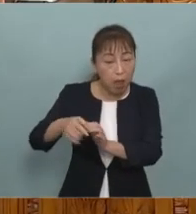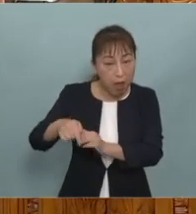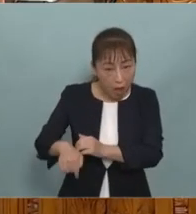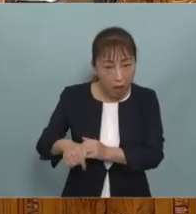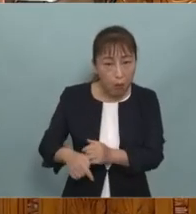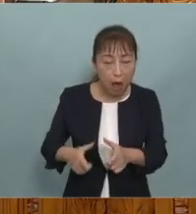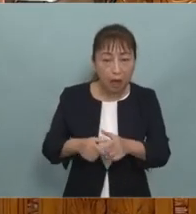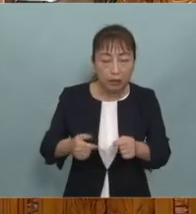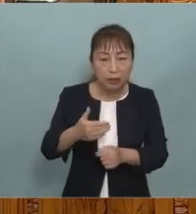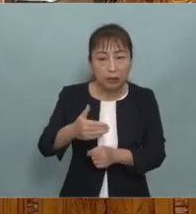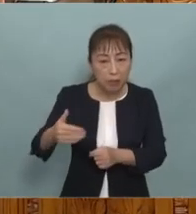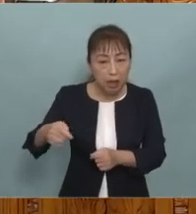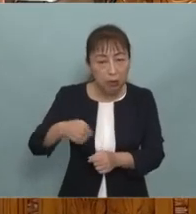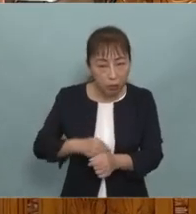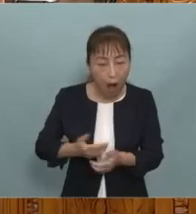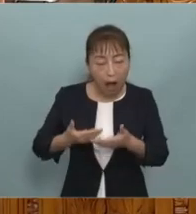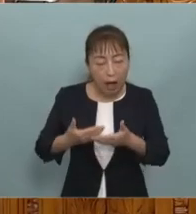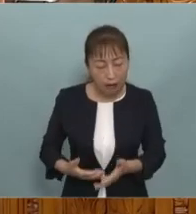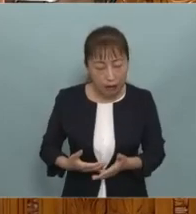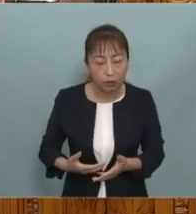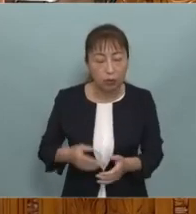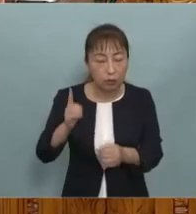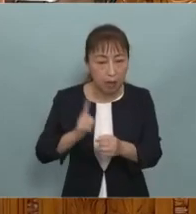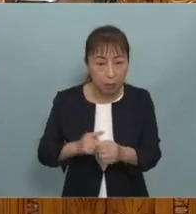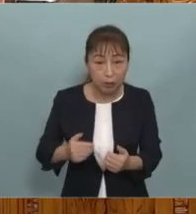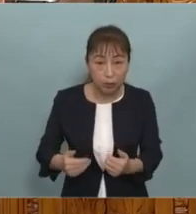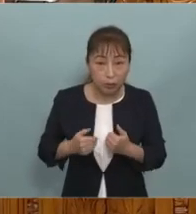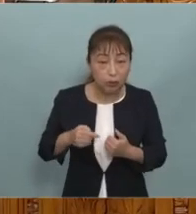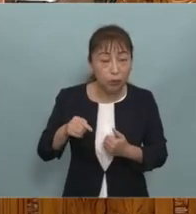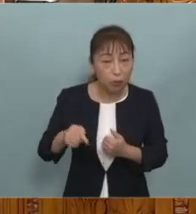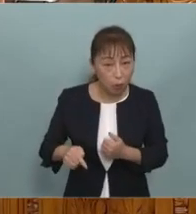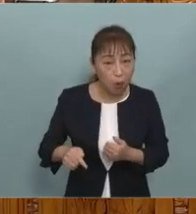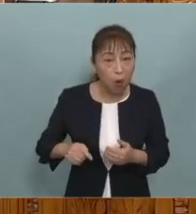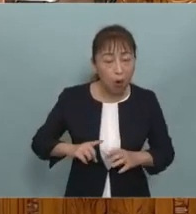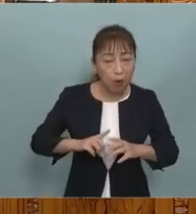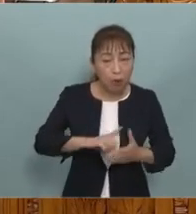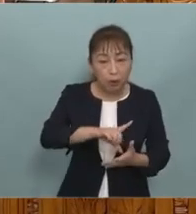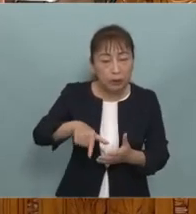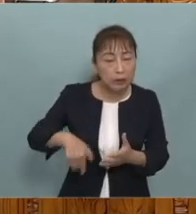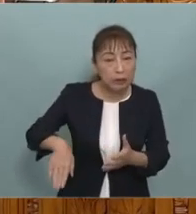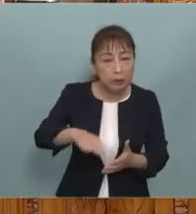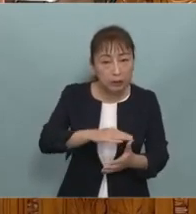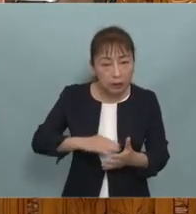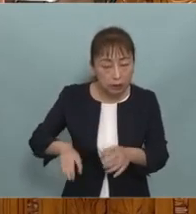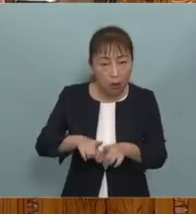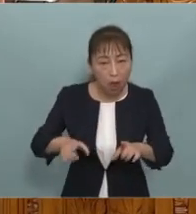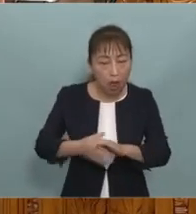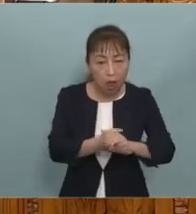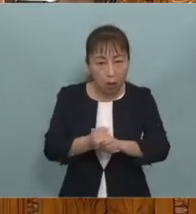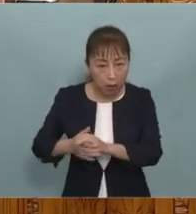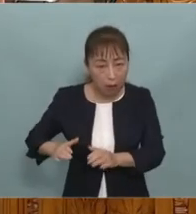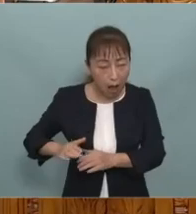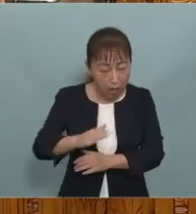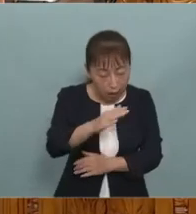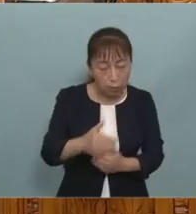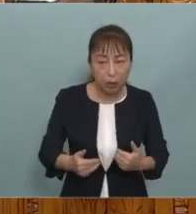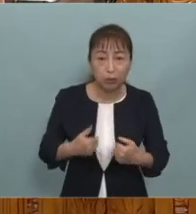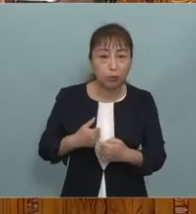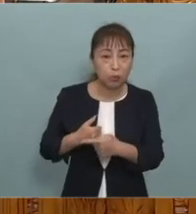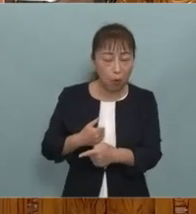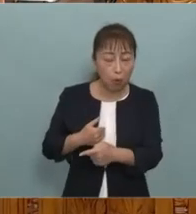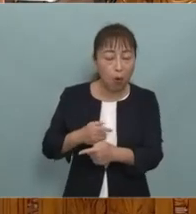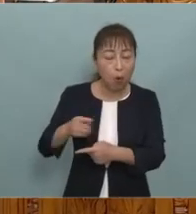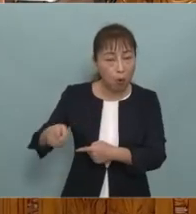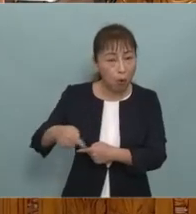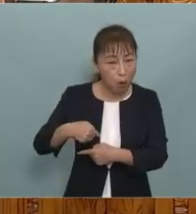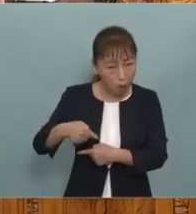記でありインド用地域と国際社会の平和と繁栄の基盤ですまずはこの同盟の抑止